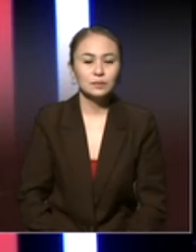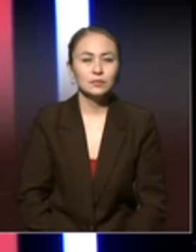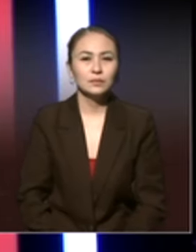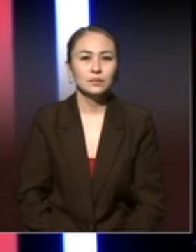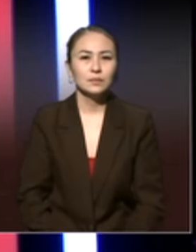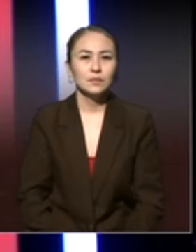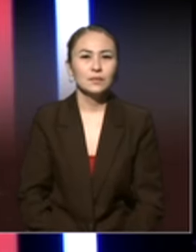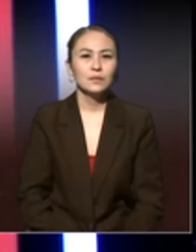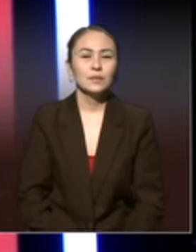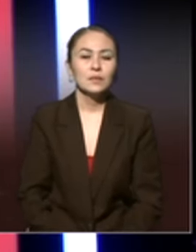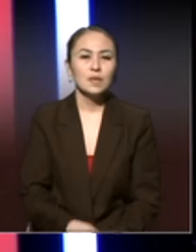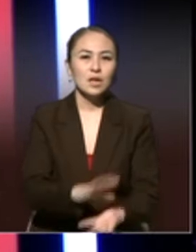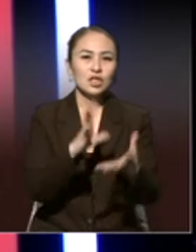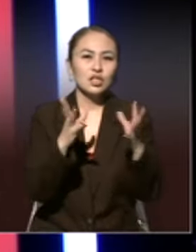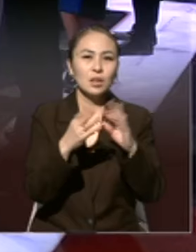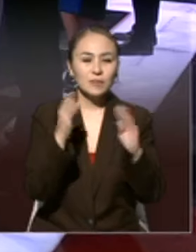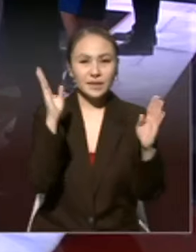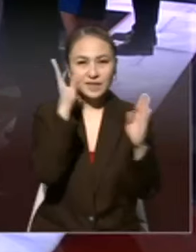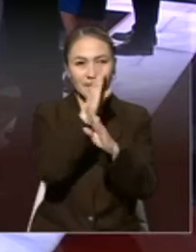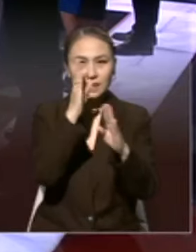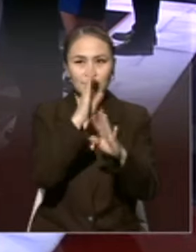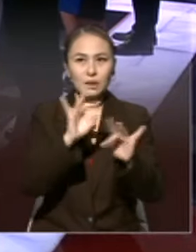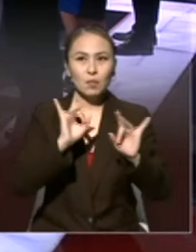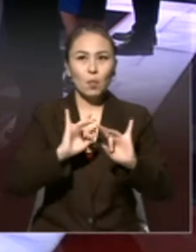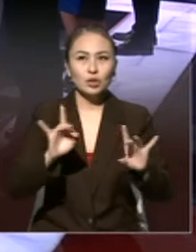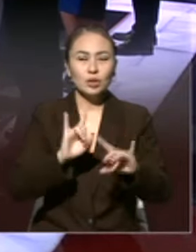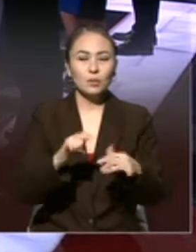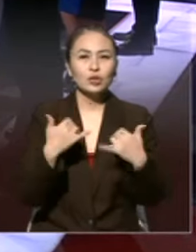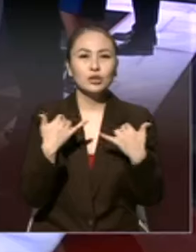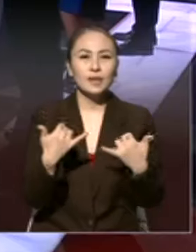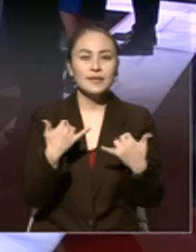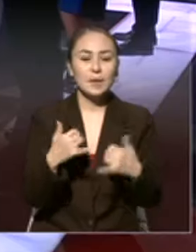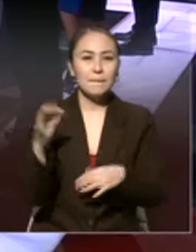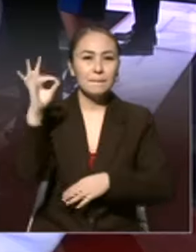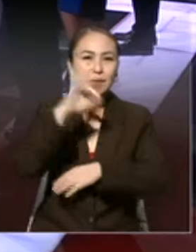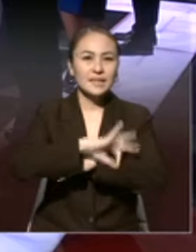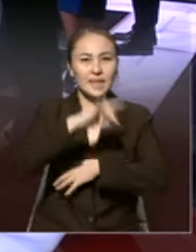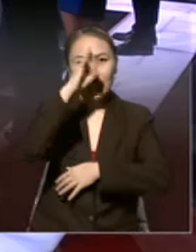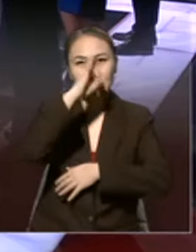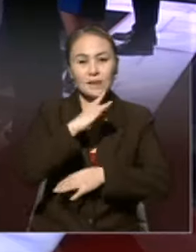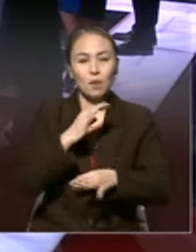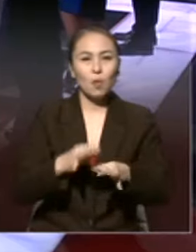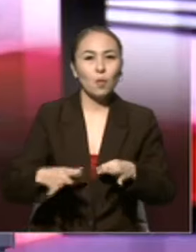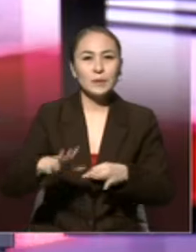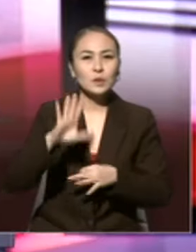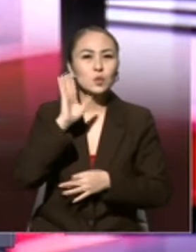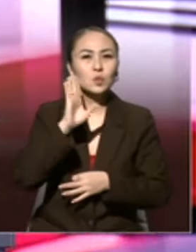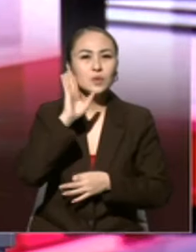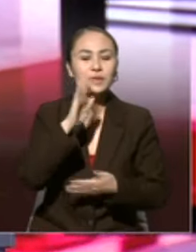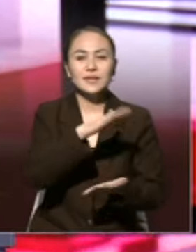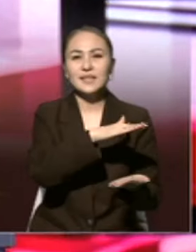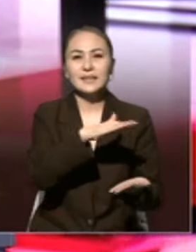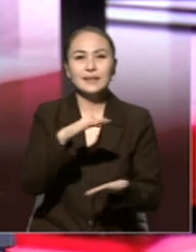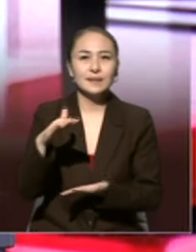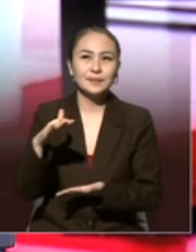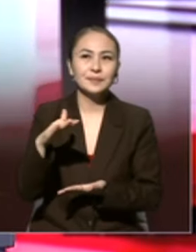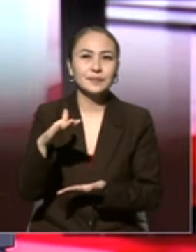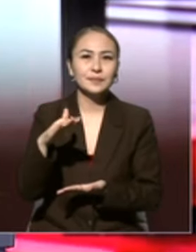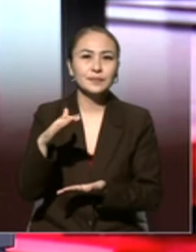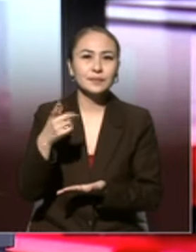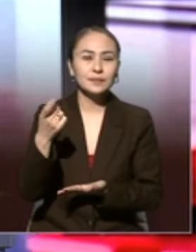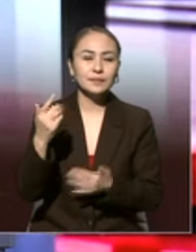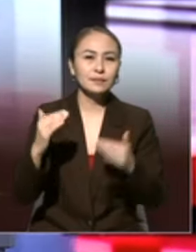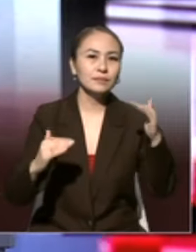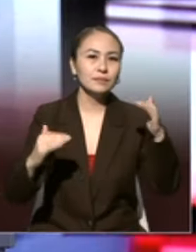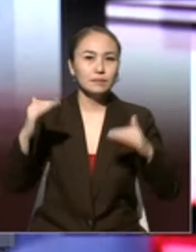Жалпы Қазгидрометтің болжамы бойынша, қазіргі таңда Батыс Қазақстан облысында су деңгейінің уже